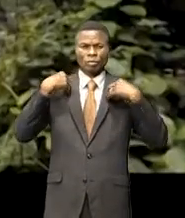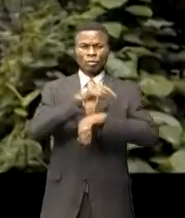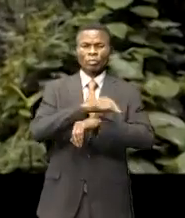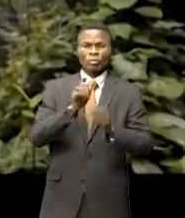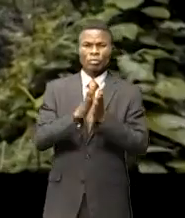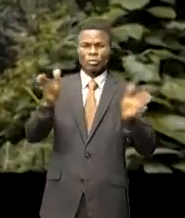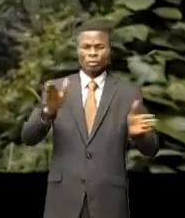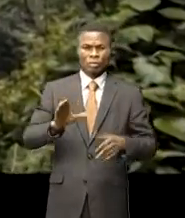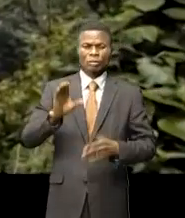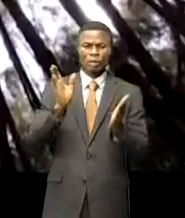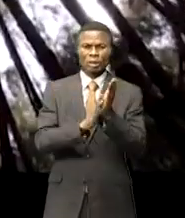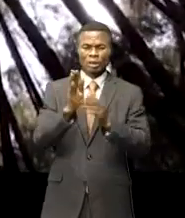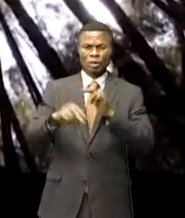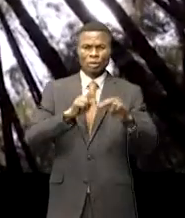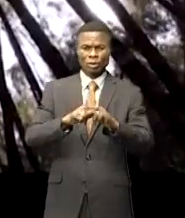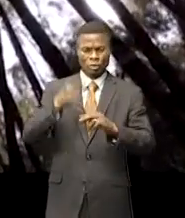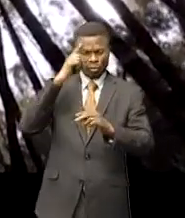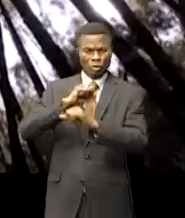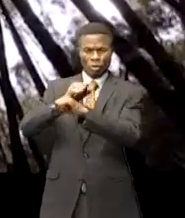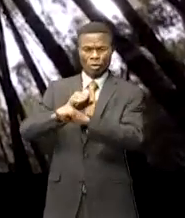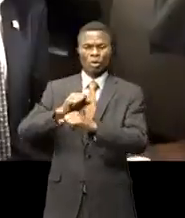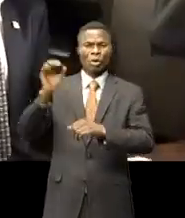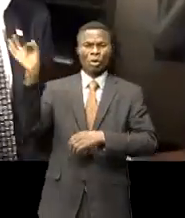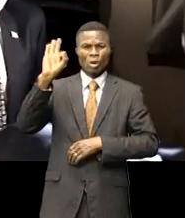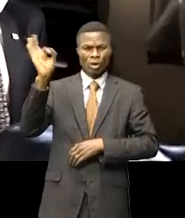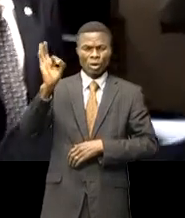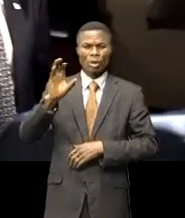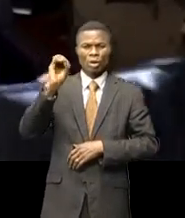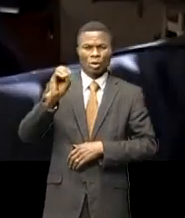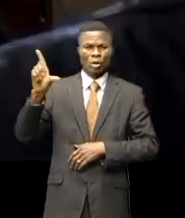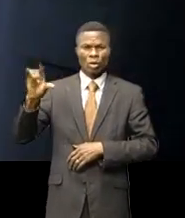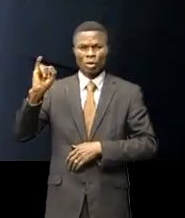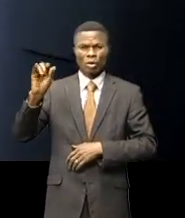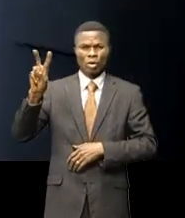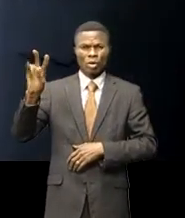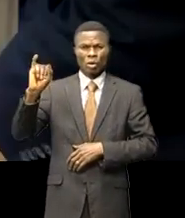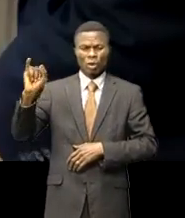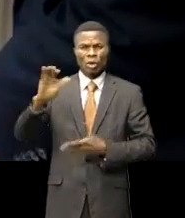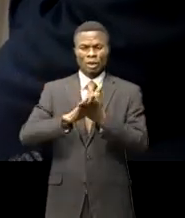générale de l'Institut congolais pour la conservation de la nature. Olivier Mouchété, désormais